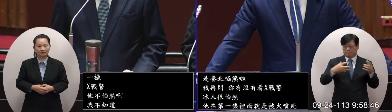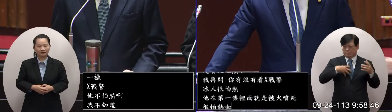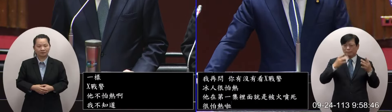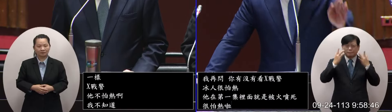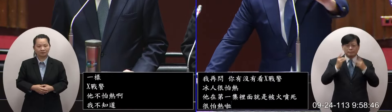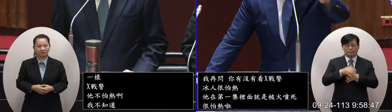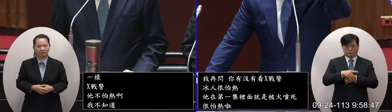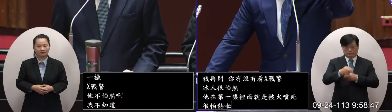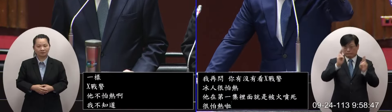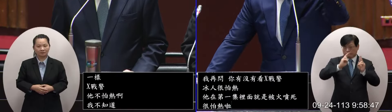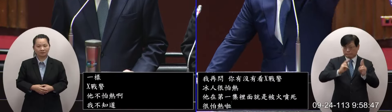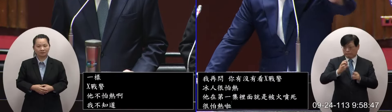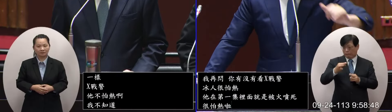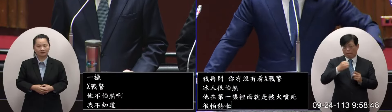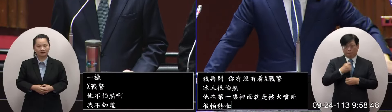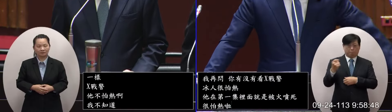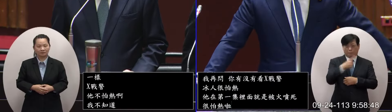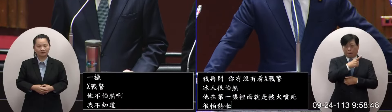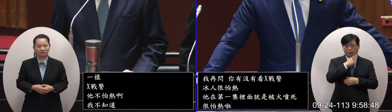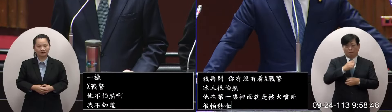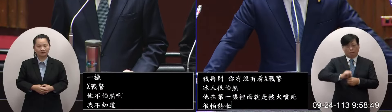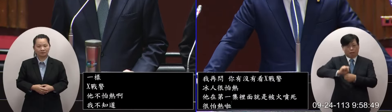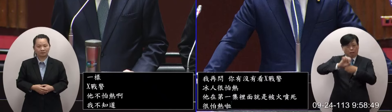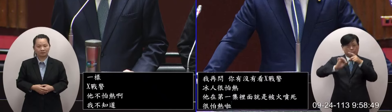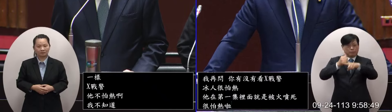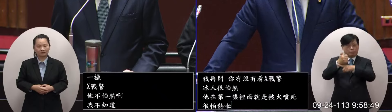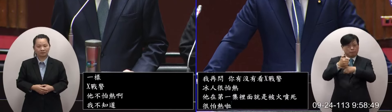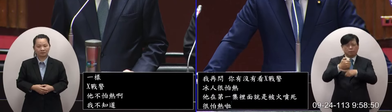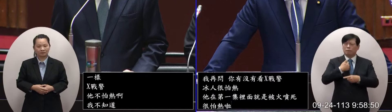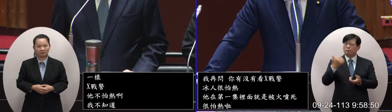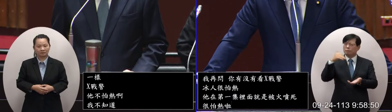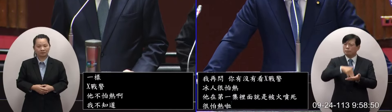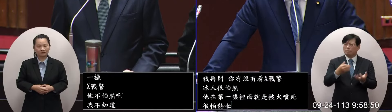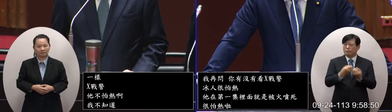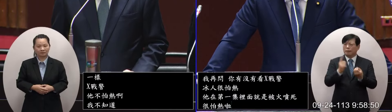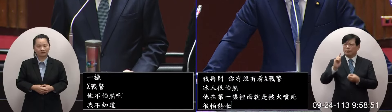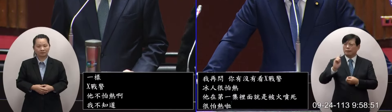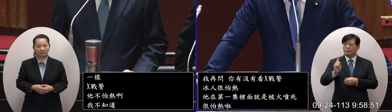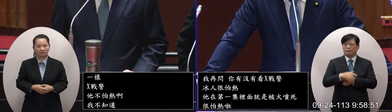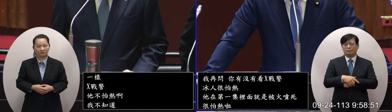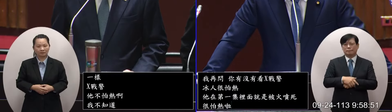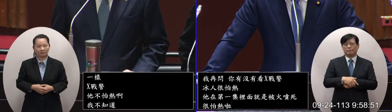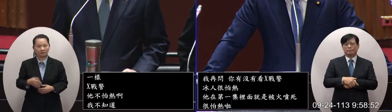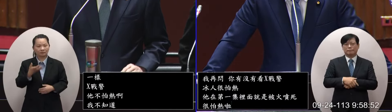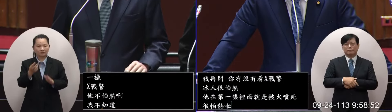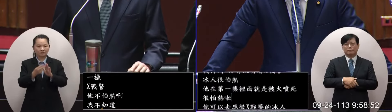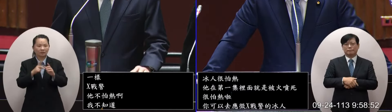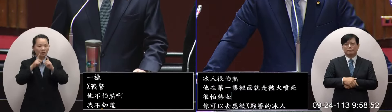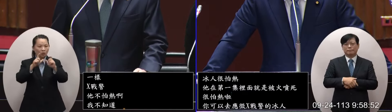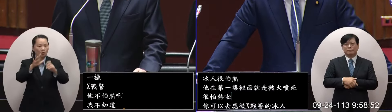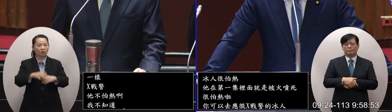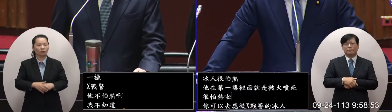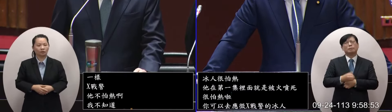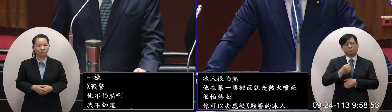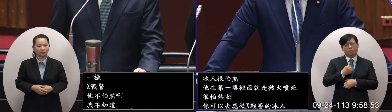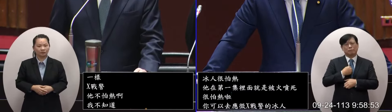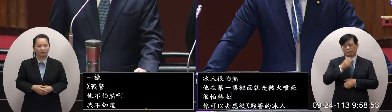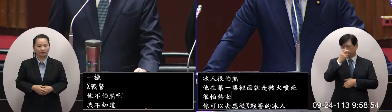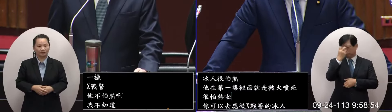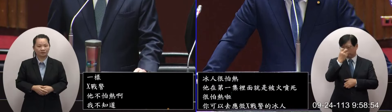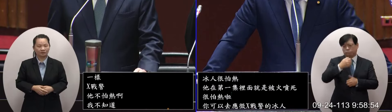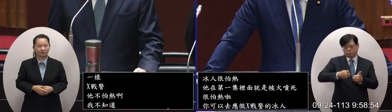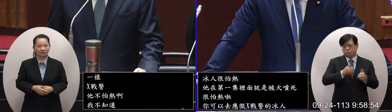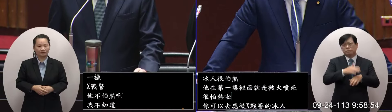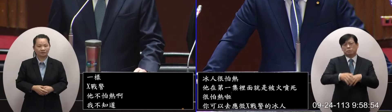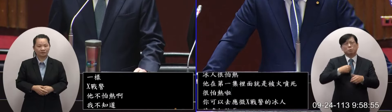热。你的电费可以比陈建仁花多50%，到底发生什么事啊？ 刚刚已经答复过张启凯委员， 我知道你说要检